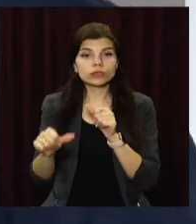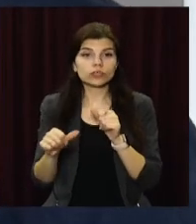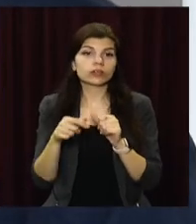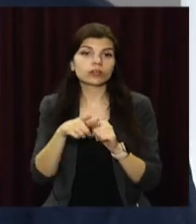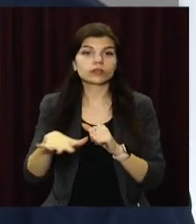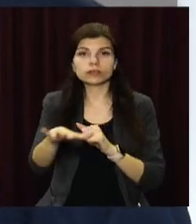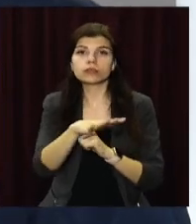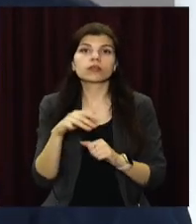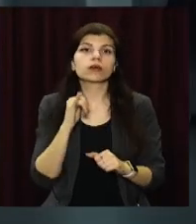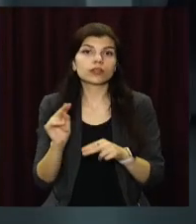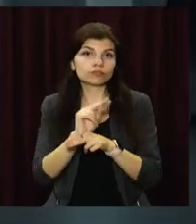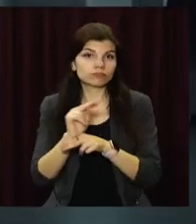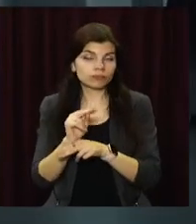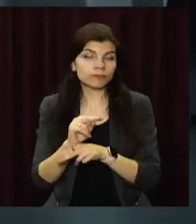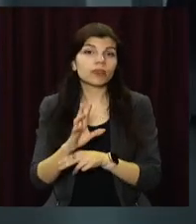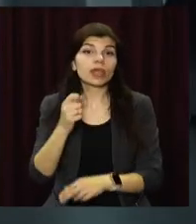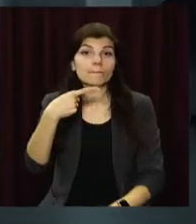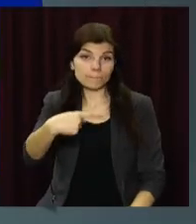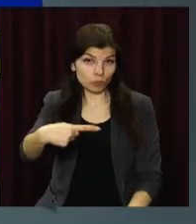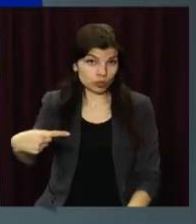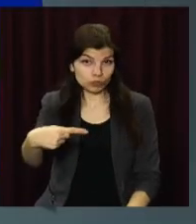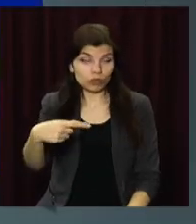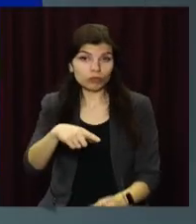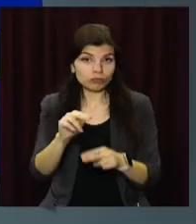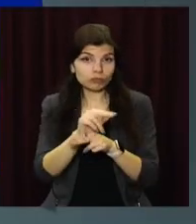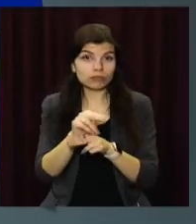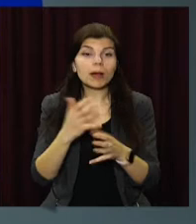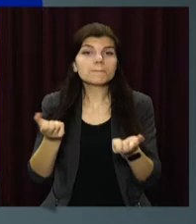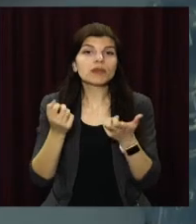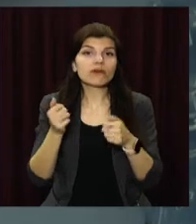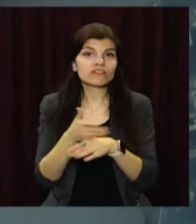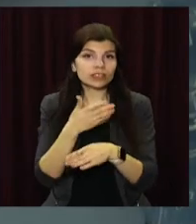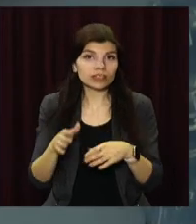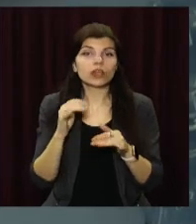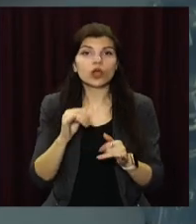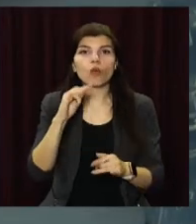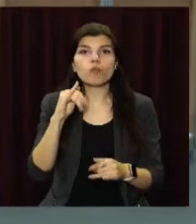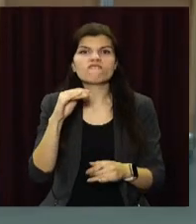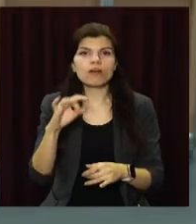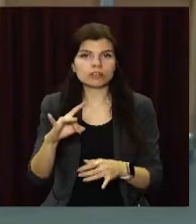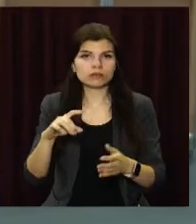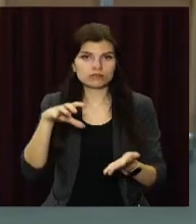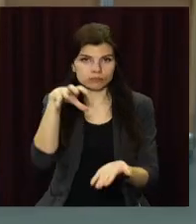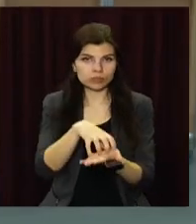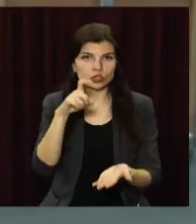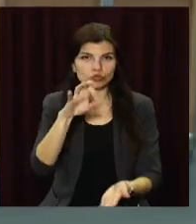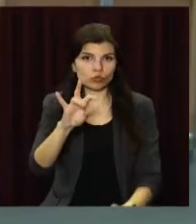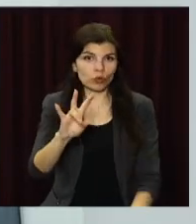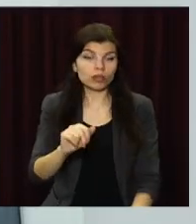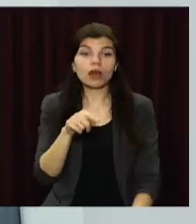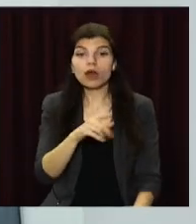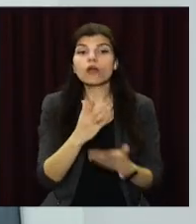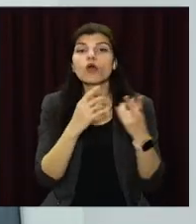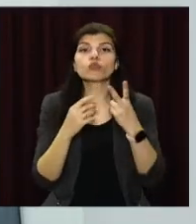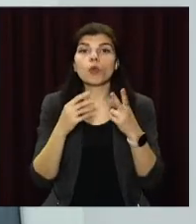це здання для лічення больних. На першому поверсі корпусу облаштували приймальне відділення та буферну зону. На 2-му – палати для пацієнтів,